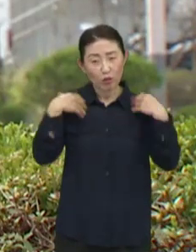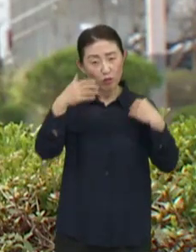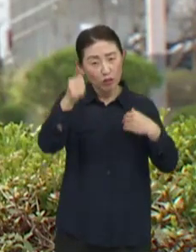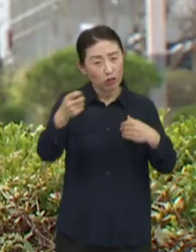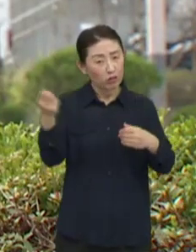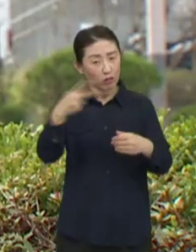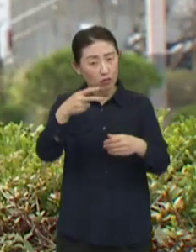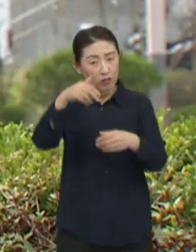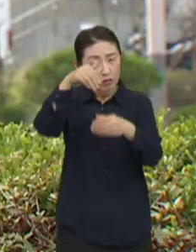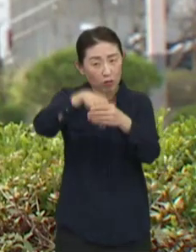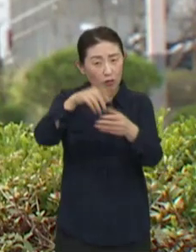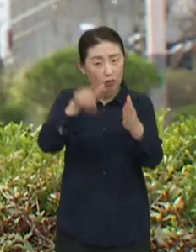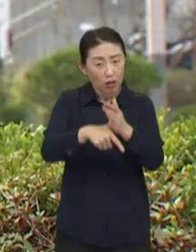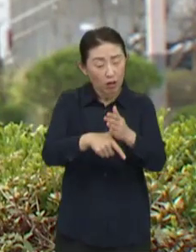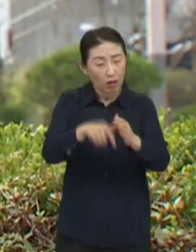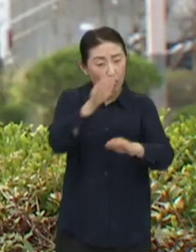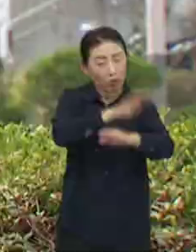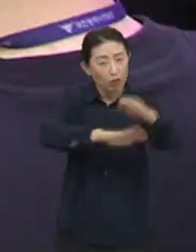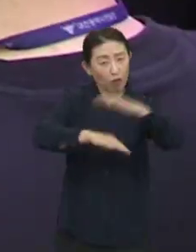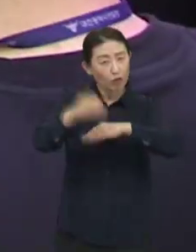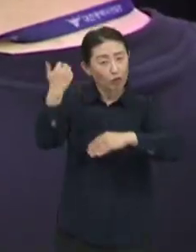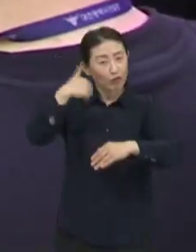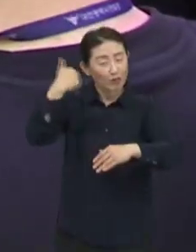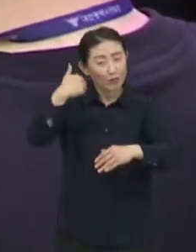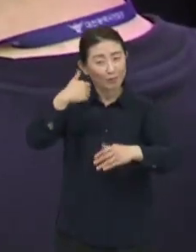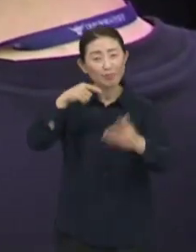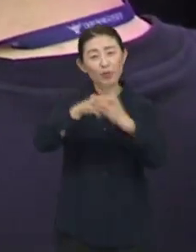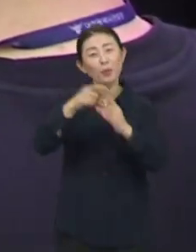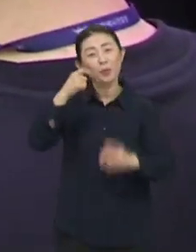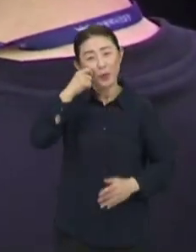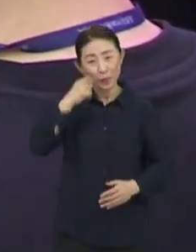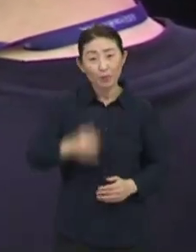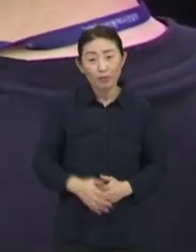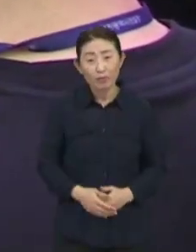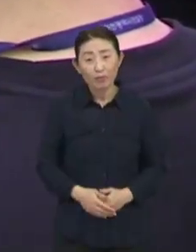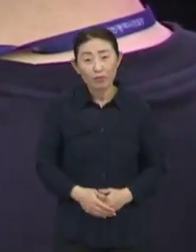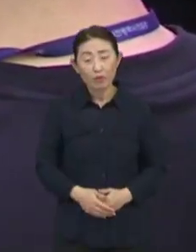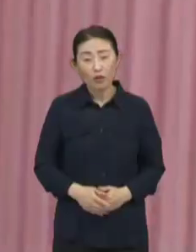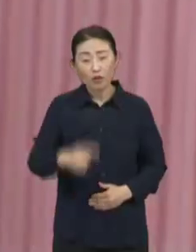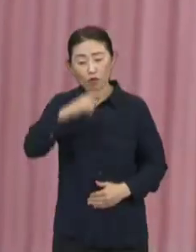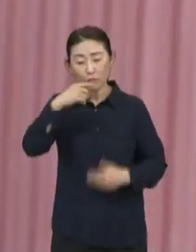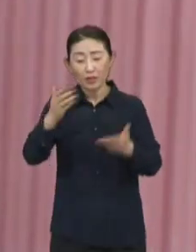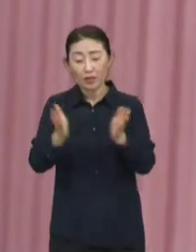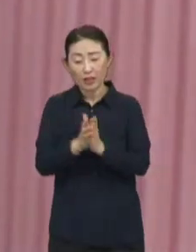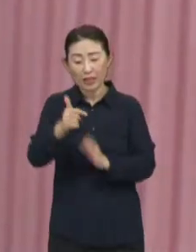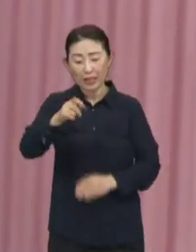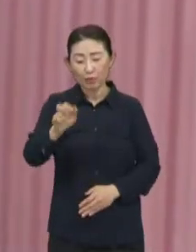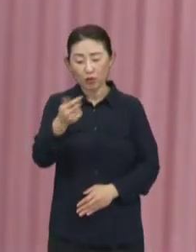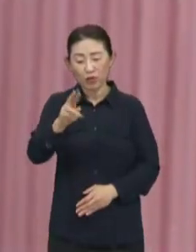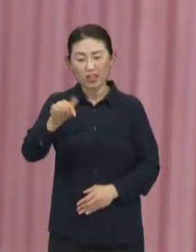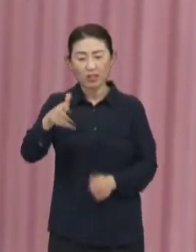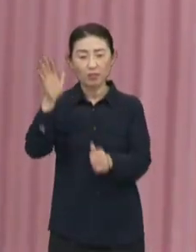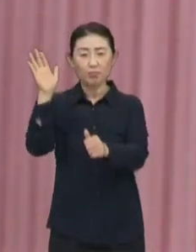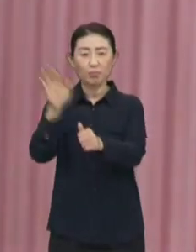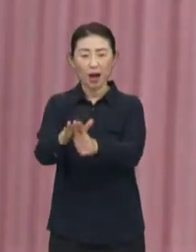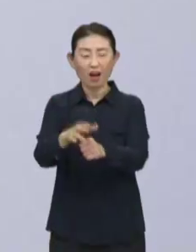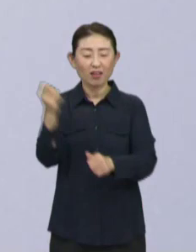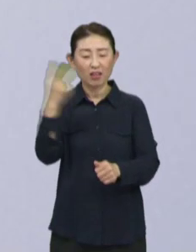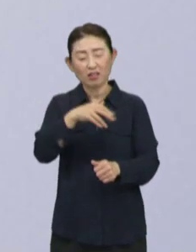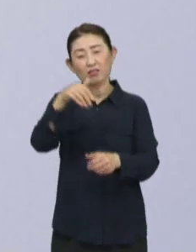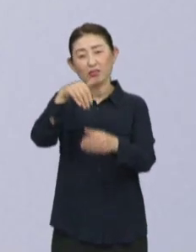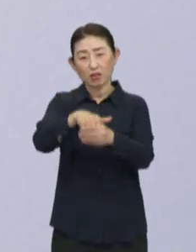쉽게 예측할 수 없다는 평가가 많습니다. 이번 재선거가 국민의힘 김광신 중구청장의 낙마로 치러지는